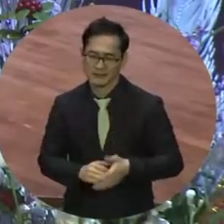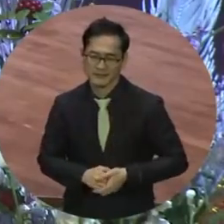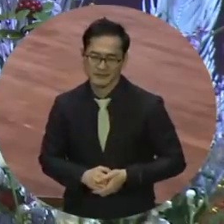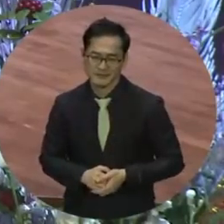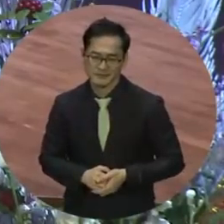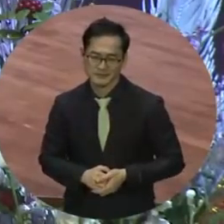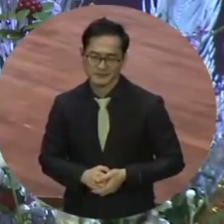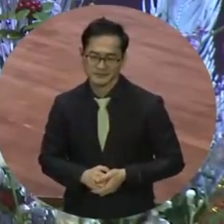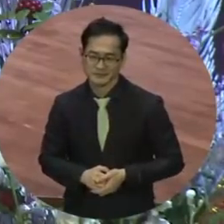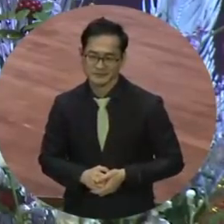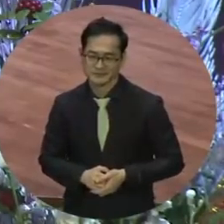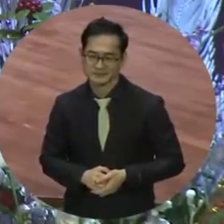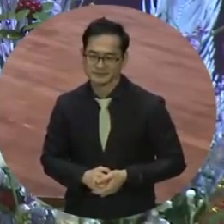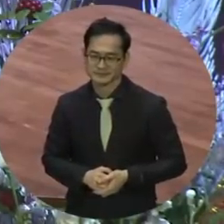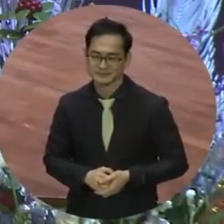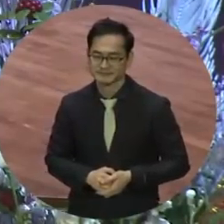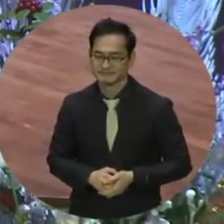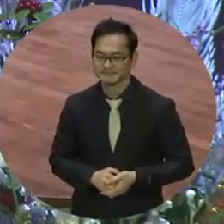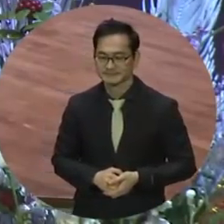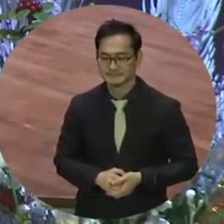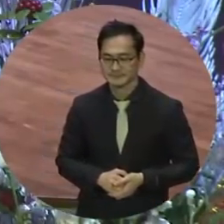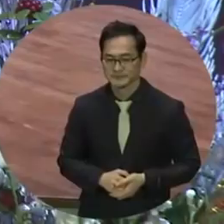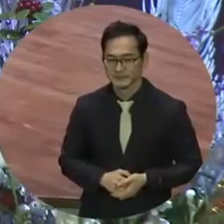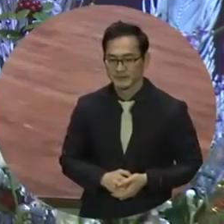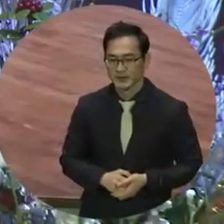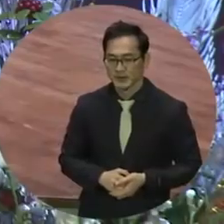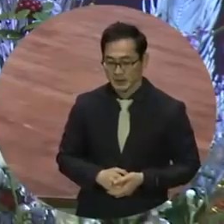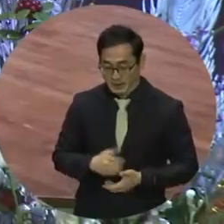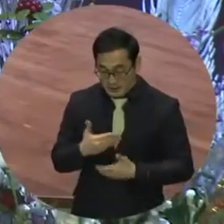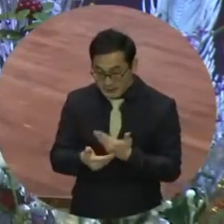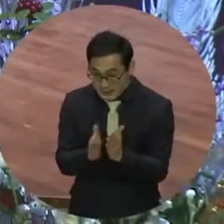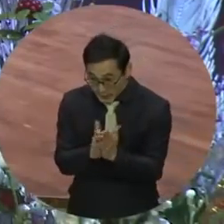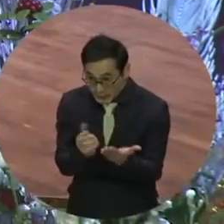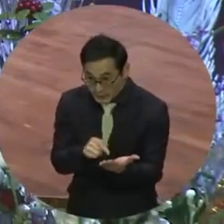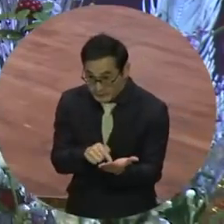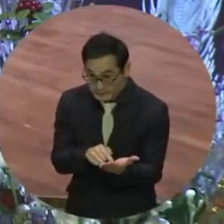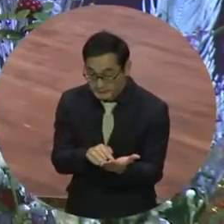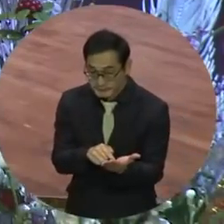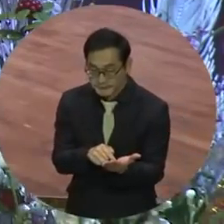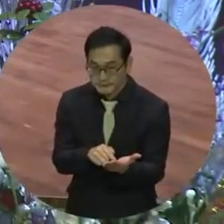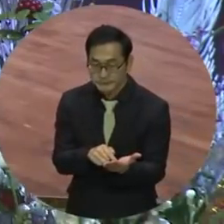요 예원교회 성도들은 오늘 본문 말씀을 통해서